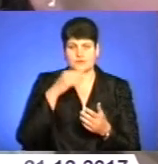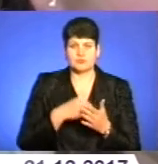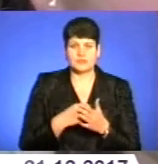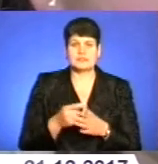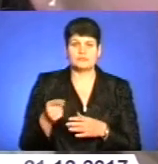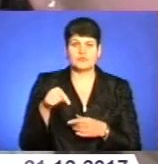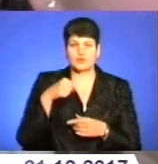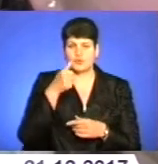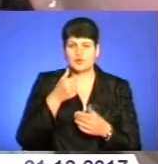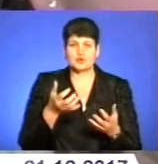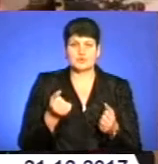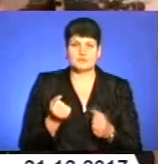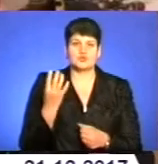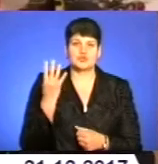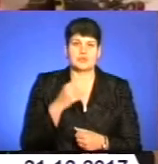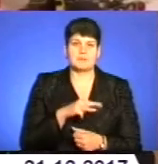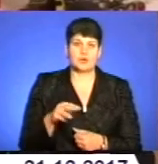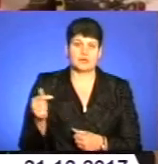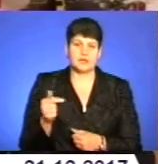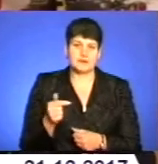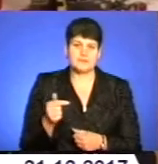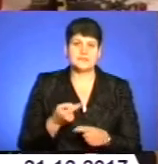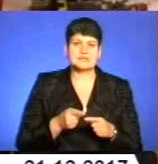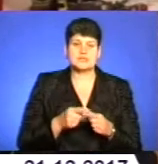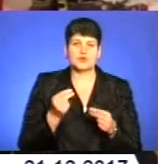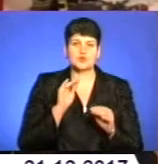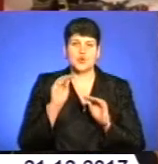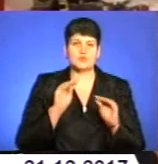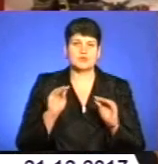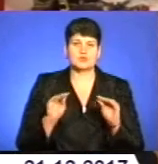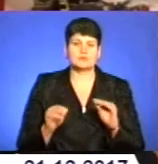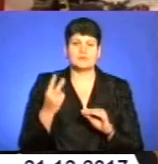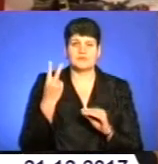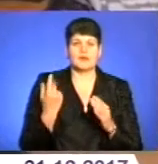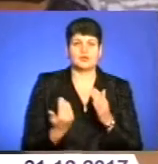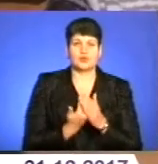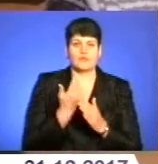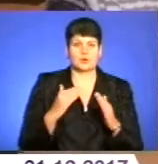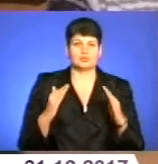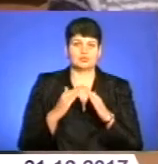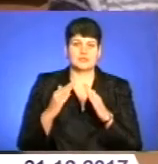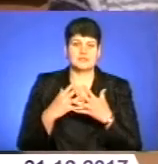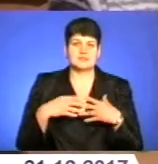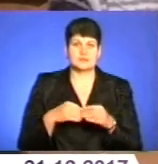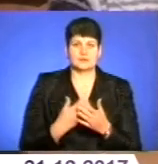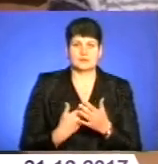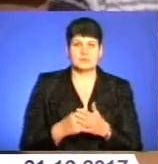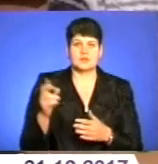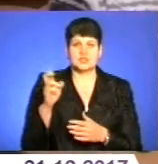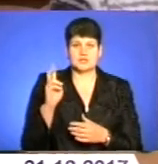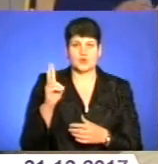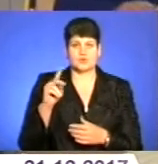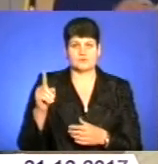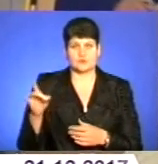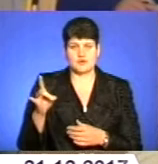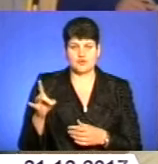Тернопільщина цього року отримала майже 4 мільйони гривень. За ці гроші облаштовують 2 нових будинки сімейного типу у Бережанському і Козівському